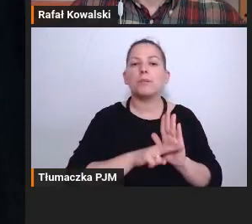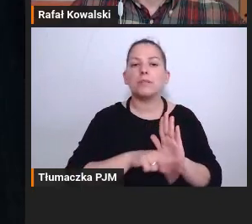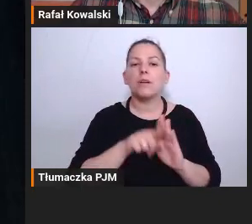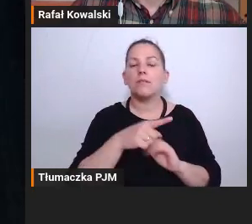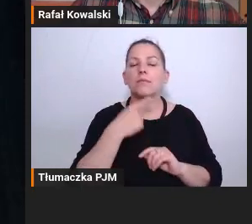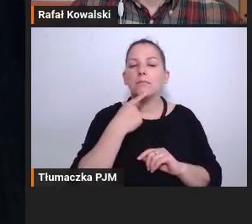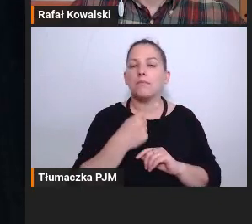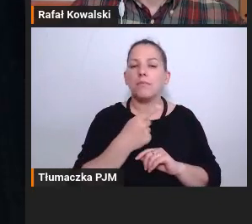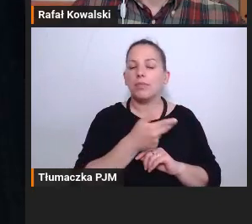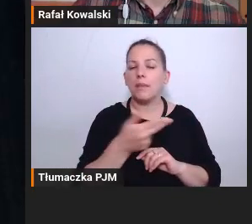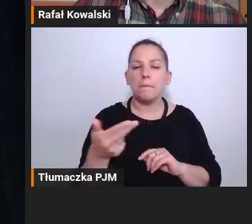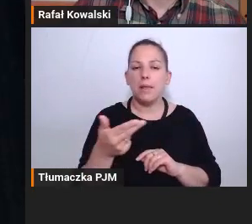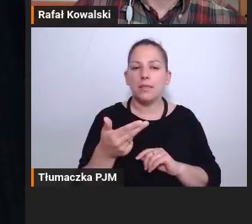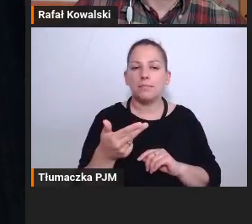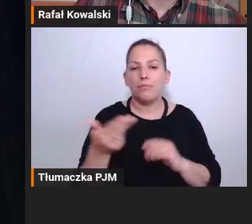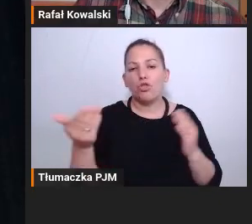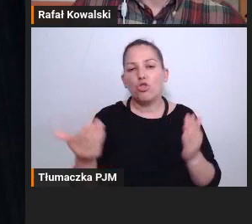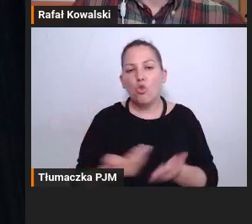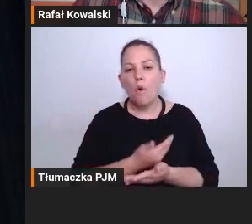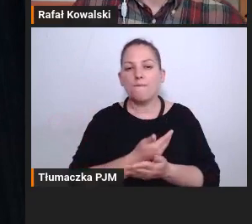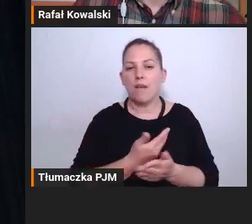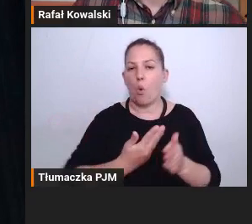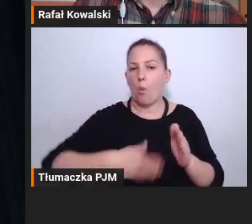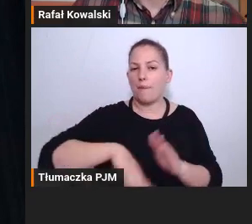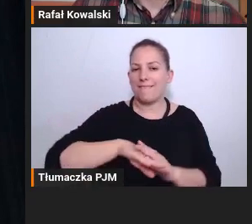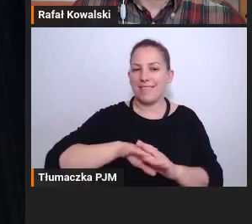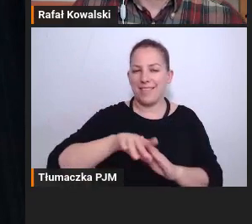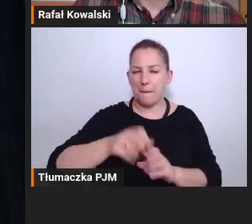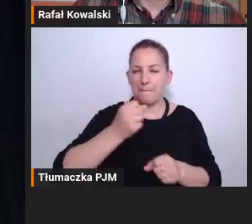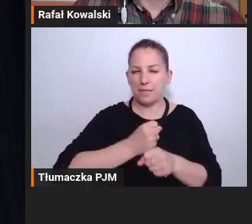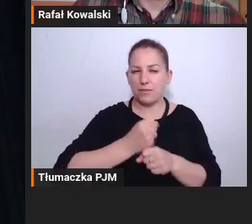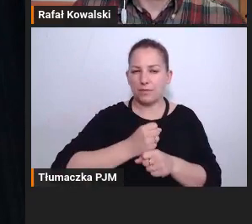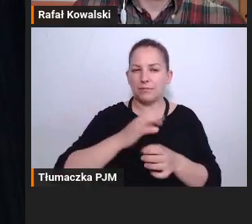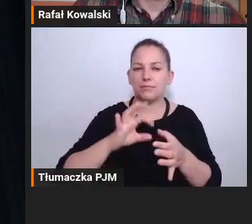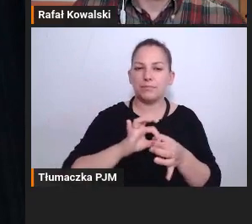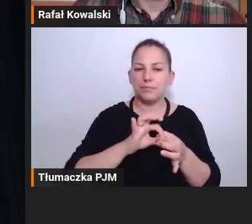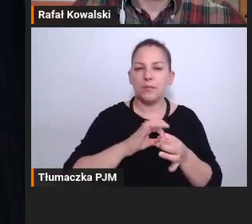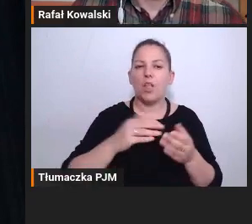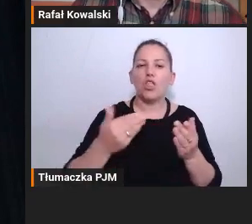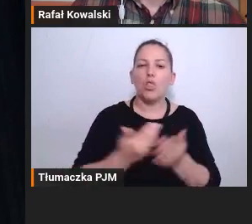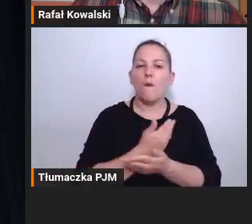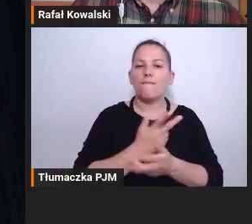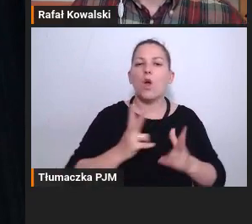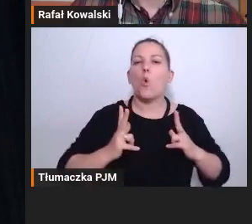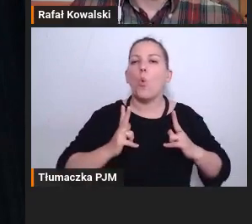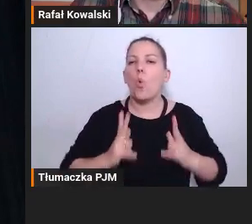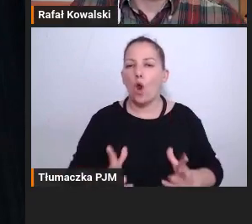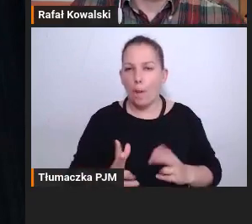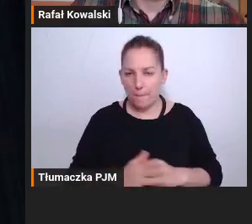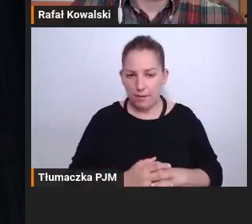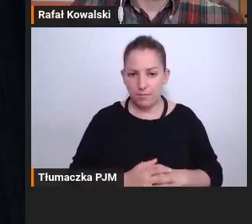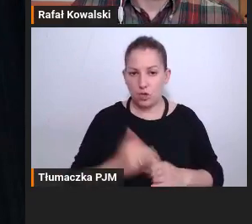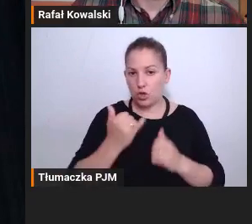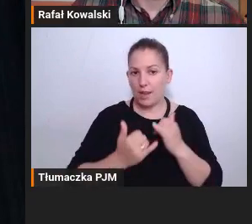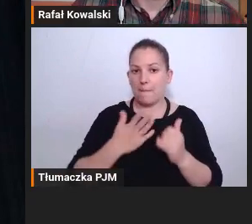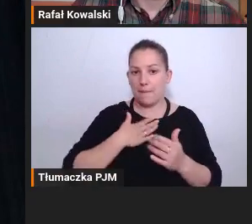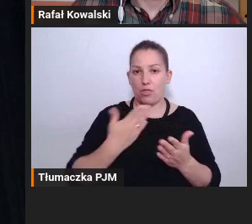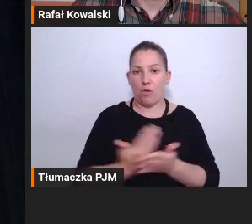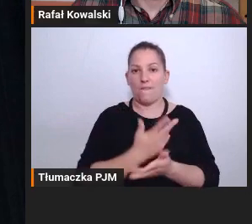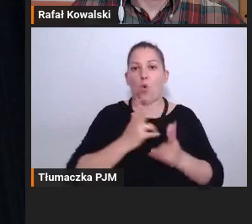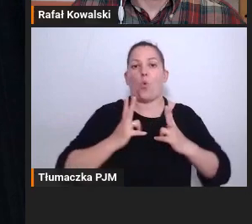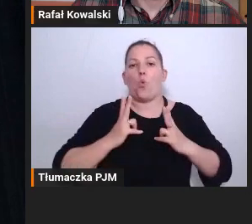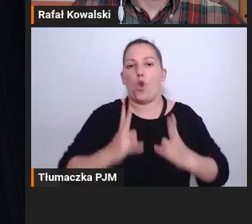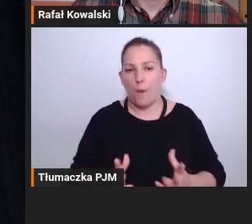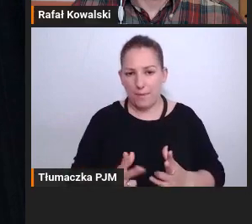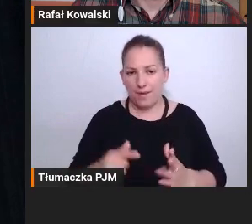o chociażby nowych uprawnieniach pracowniczych związanych z nowymi urlopami. Czyli jeżeli mamy nowe urlopy, no to już